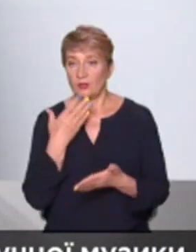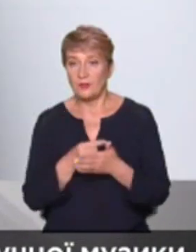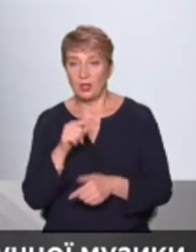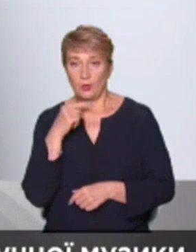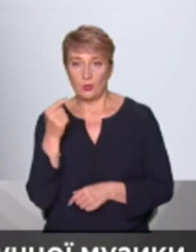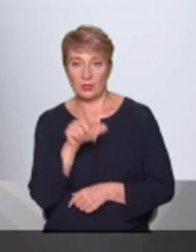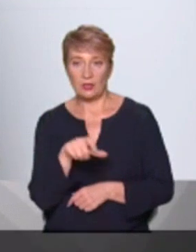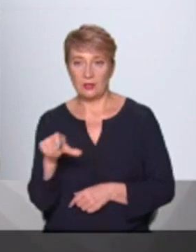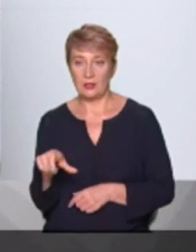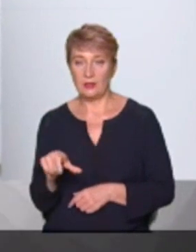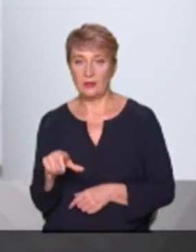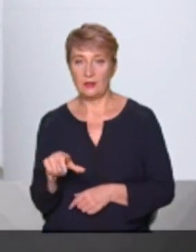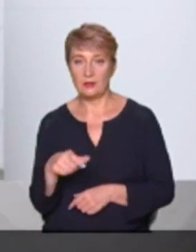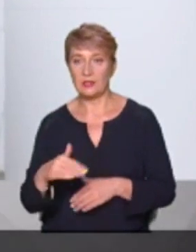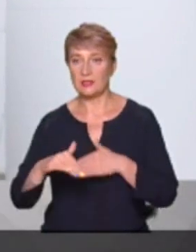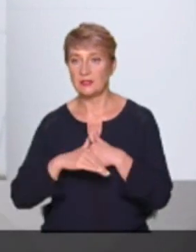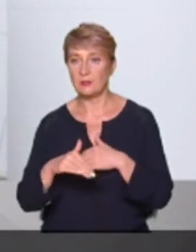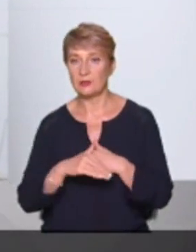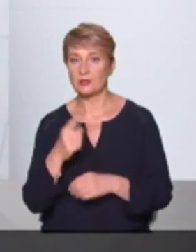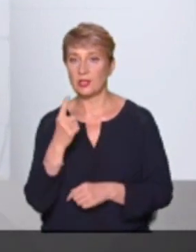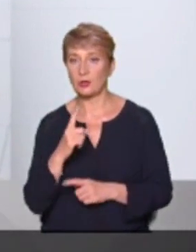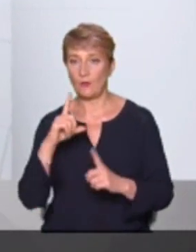собратів. А ось так, за допомогою лише однієї